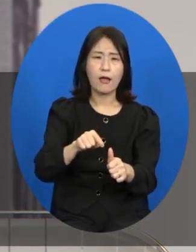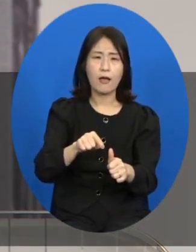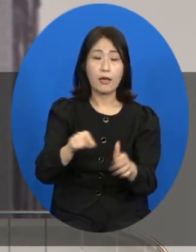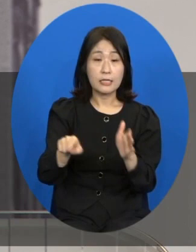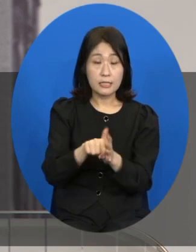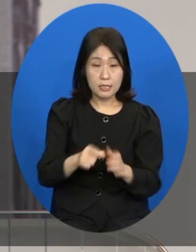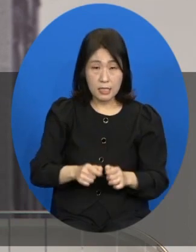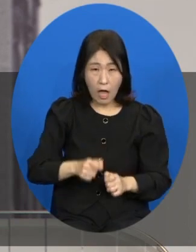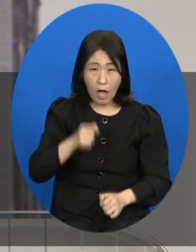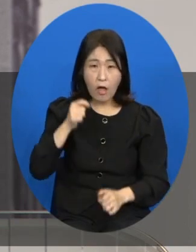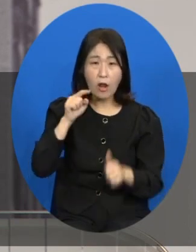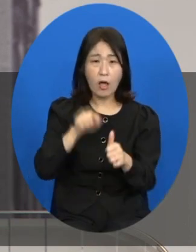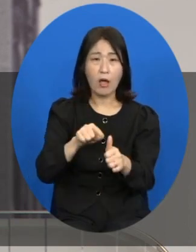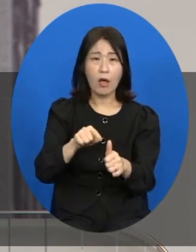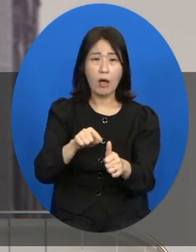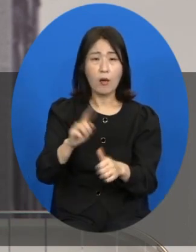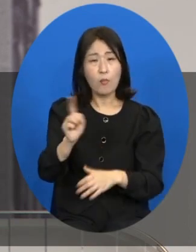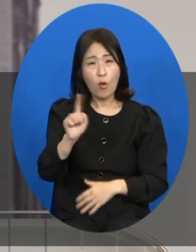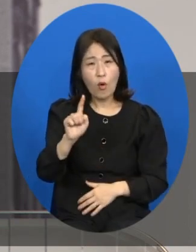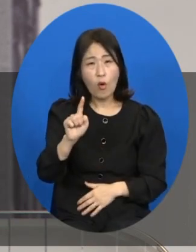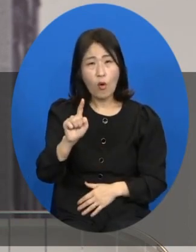직역하면이 단어는